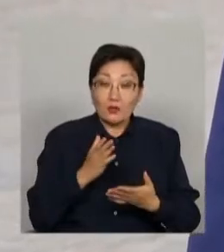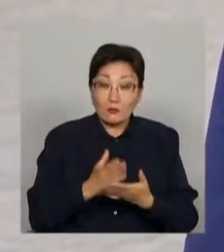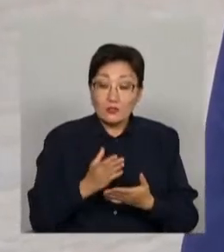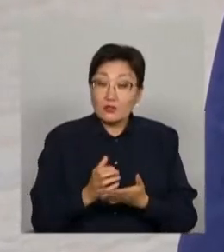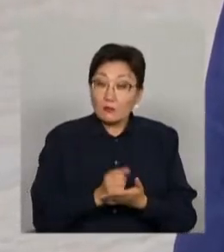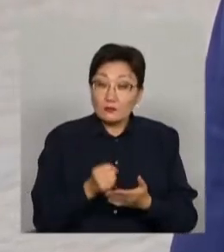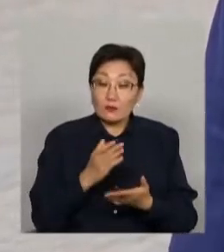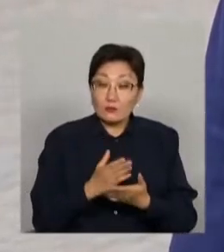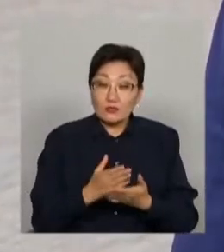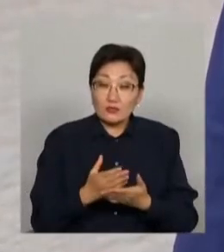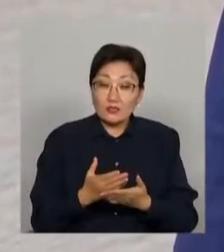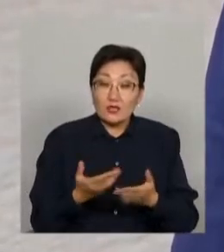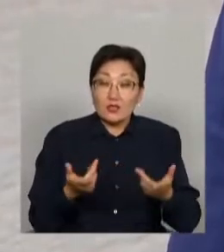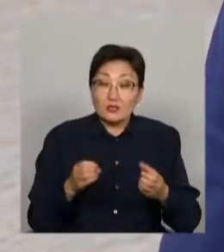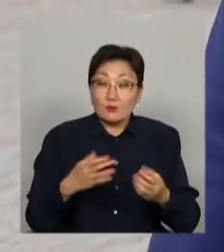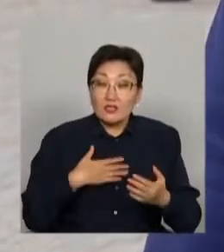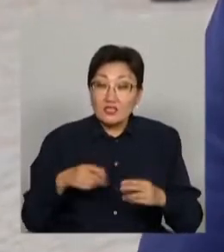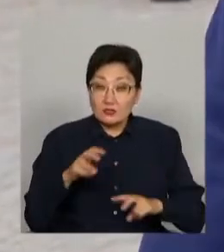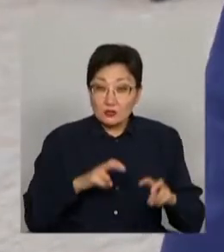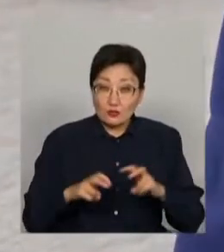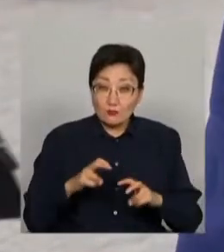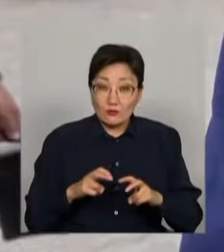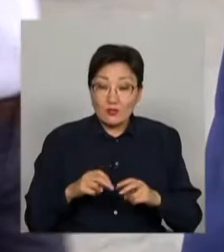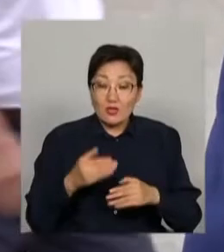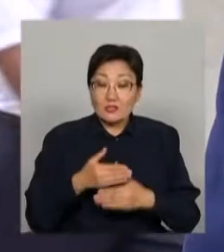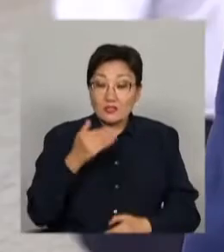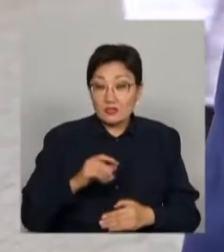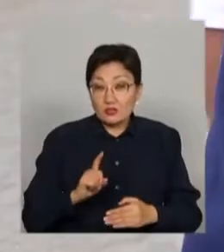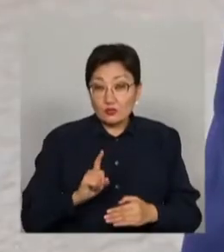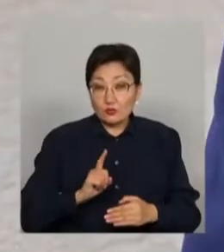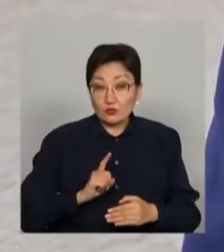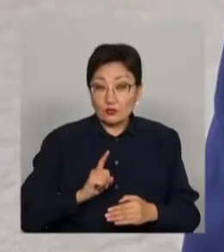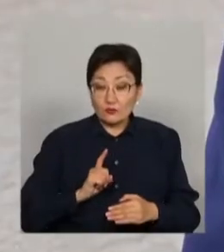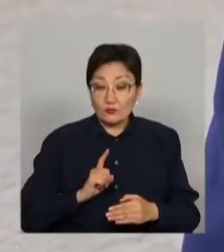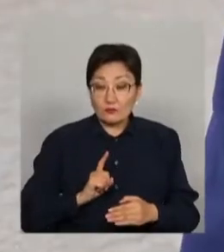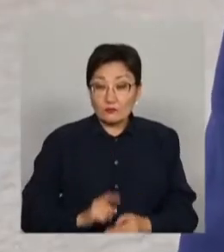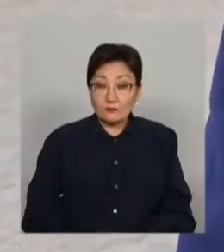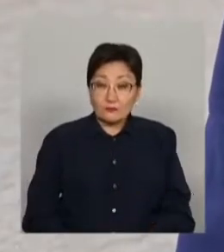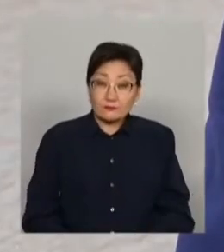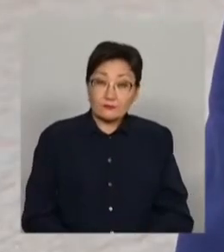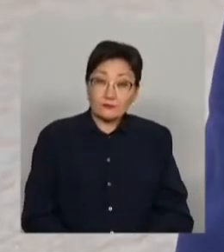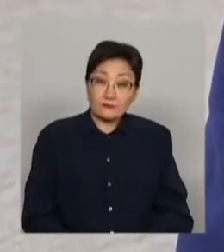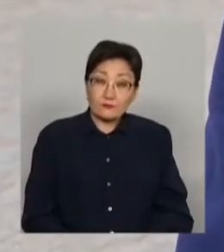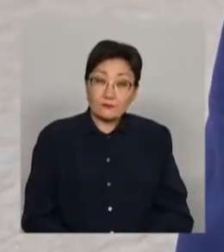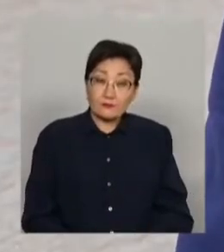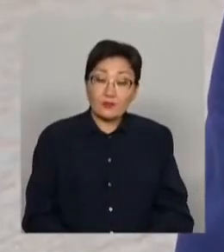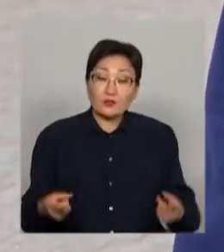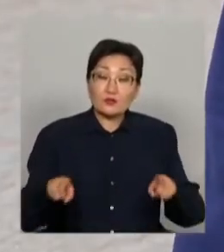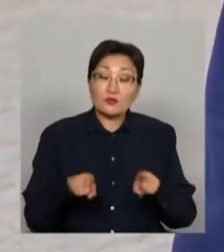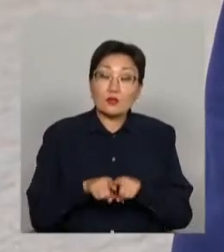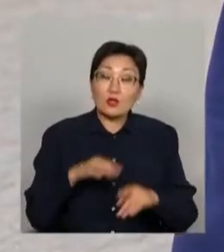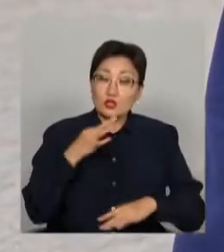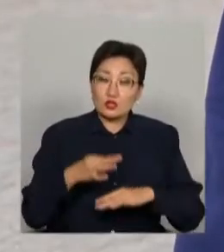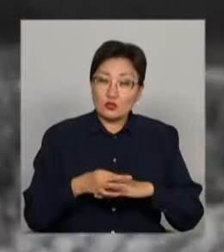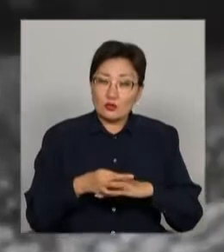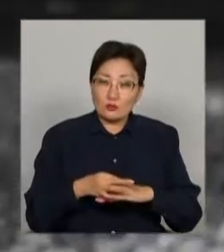іздеп жүреді, қайдасың, қайдасың ғой, соны күтіп сахнаның сыртында жаңағы күтіп тұратын сондай